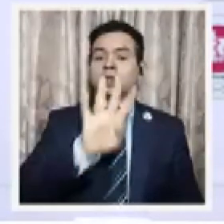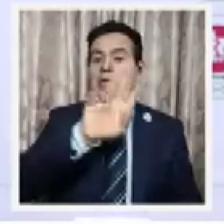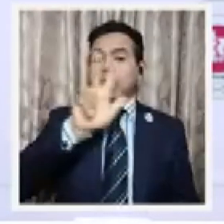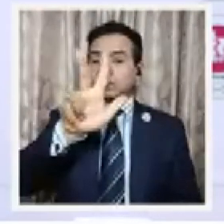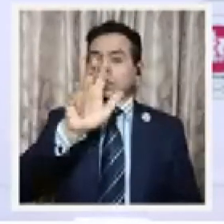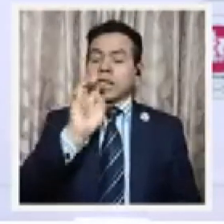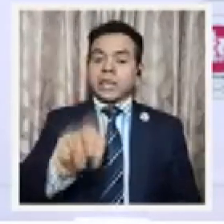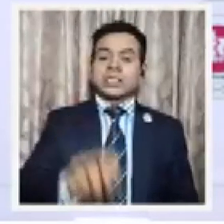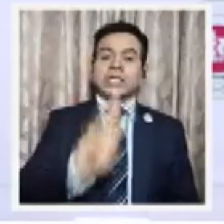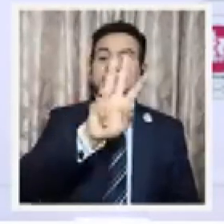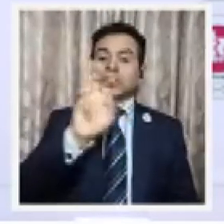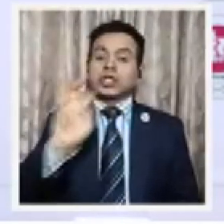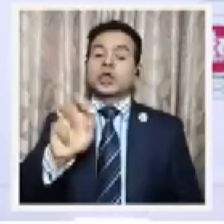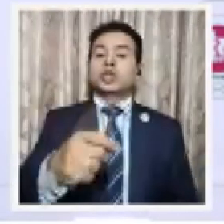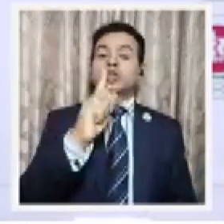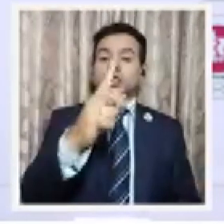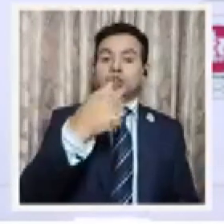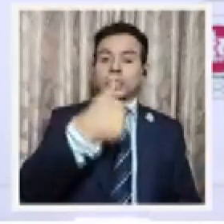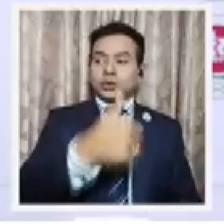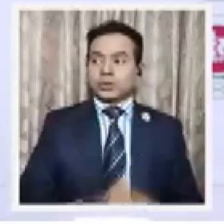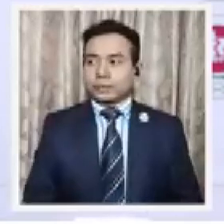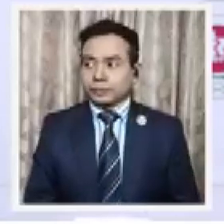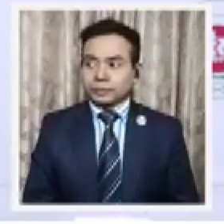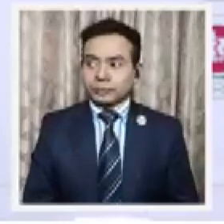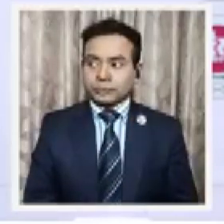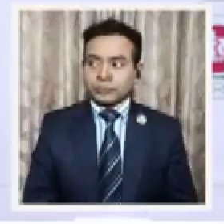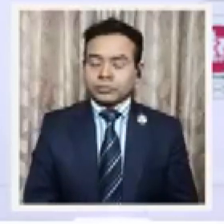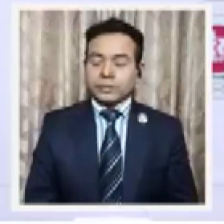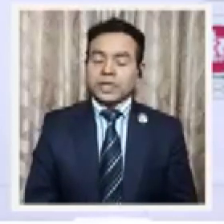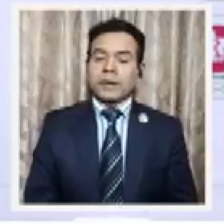4,531 জন এবং এ পর্যন্ত COVID-19 স্বাস্থ্যসেবা গ্রহণ করেছেন